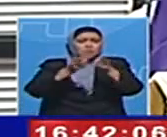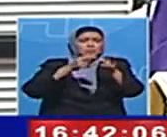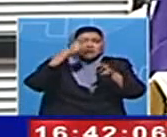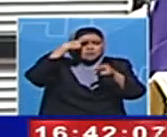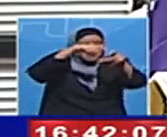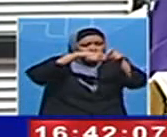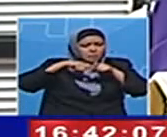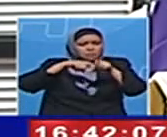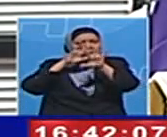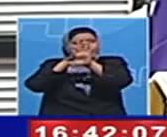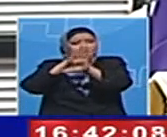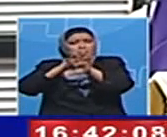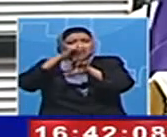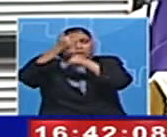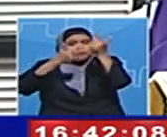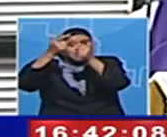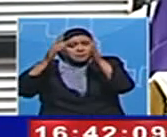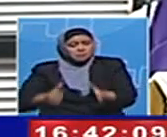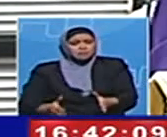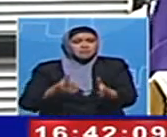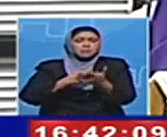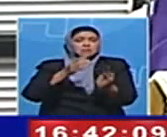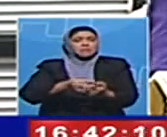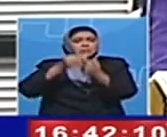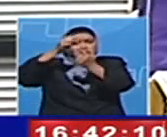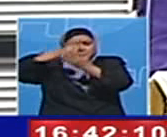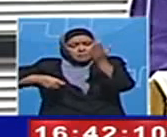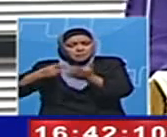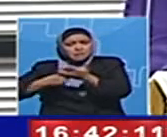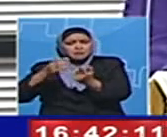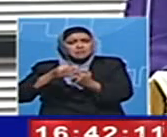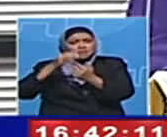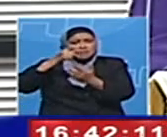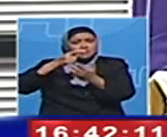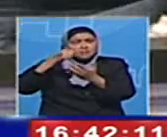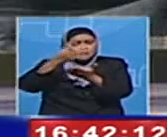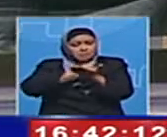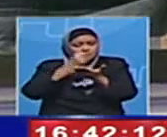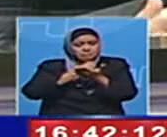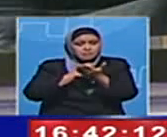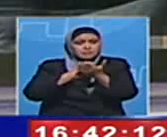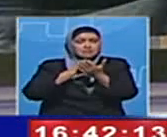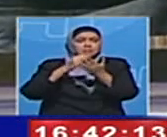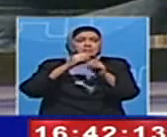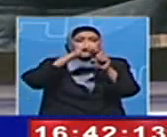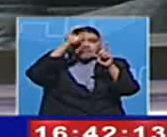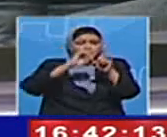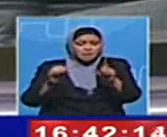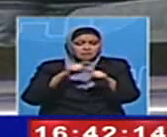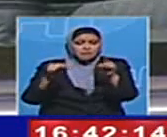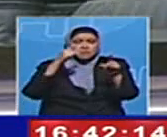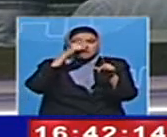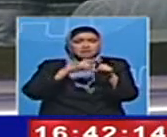ramai pelancong pengecualian Cukai pendapatan sedia ada sebanyak 100% daripada pendapatan berkanun